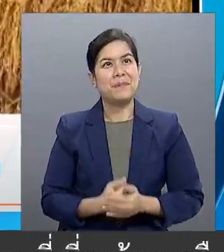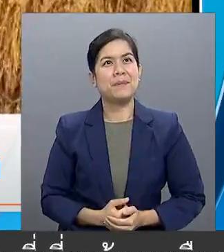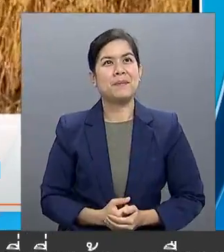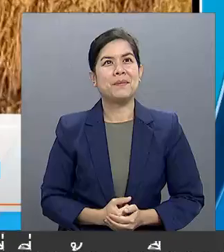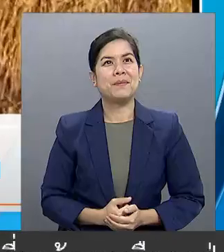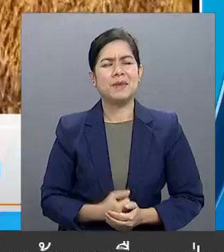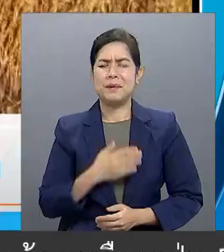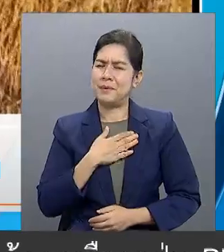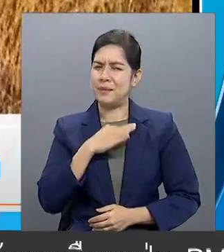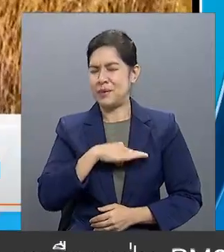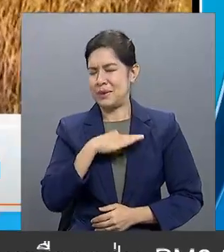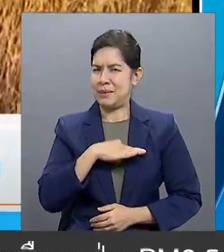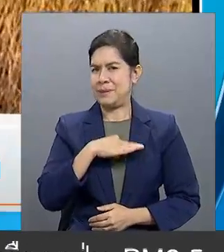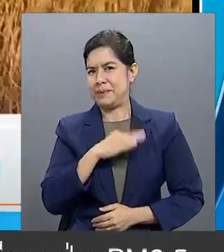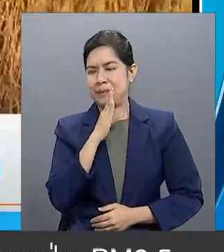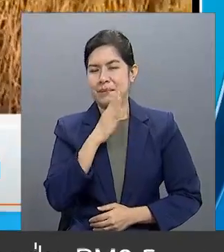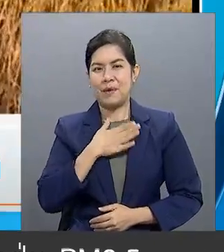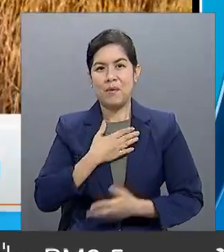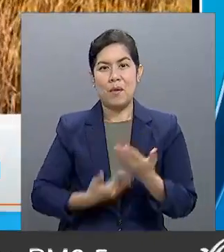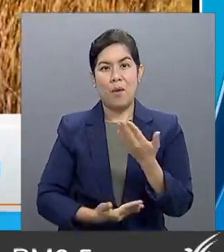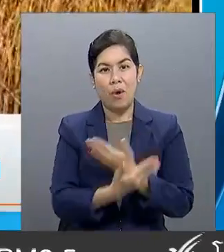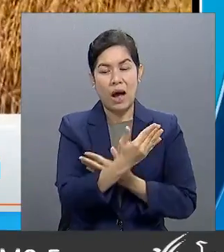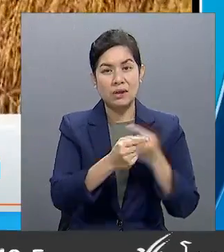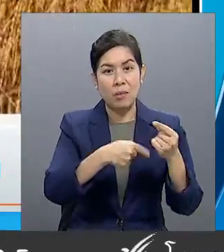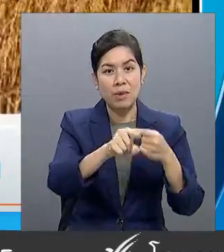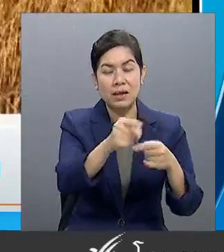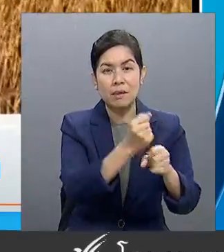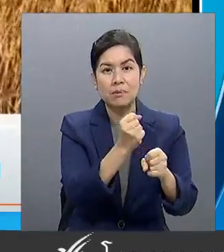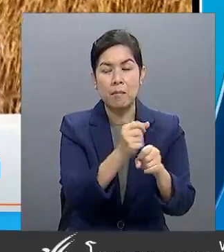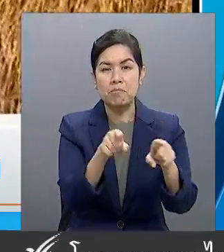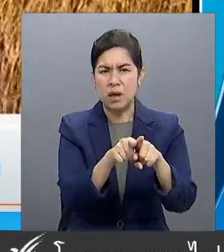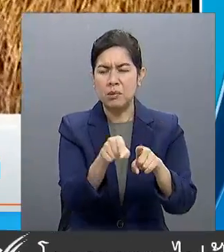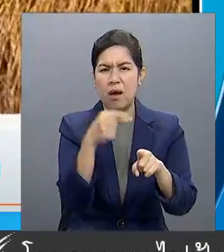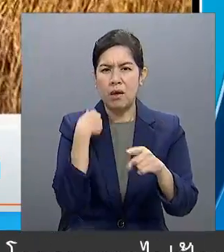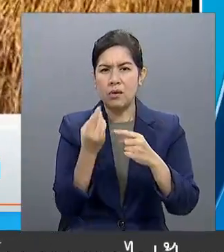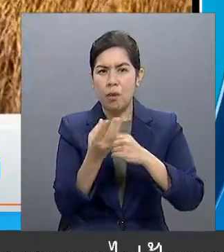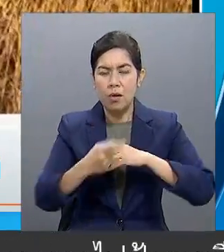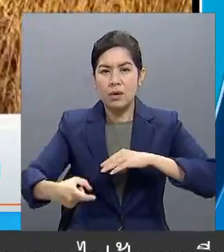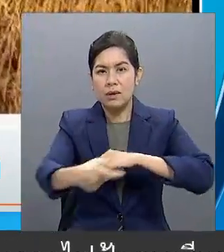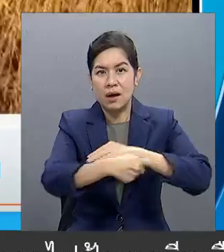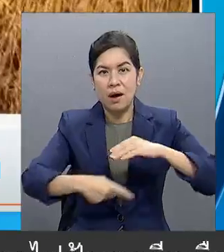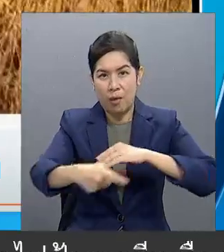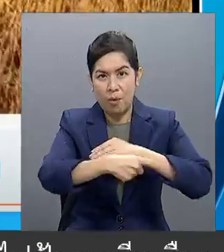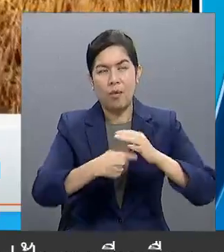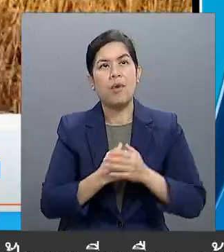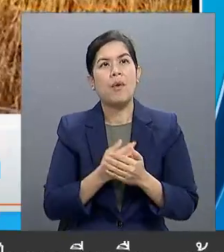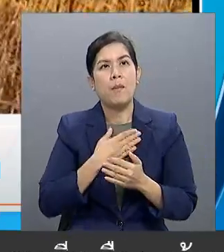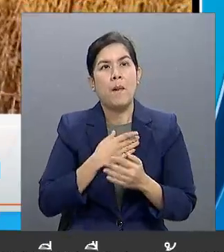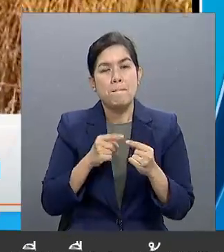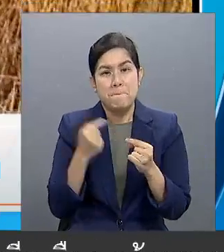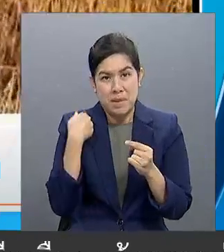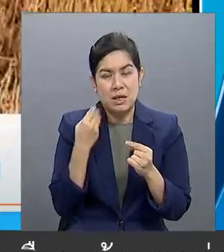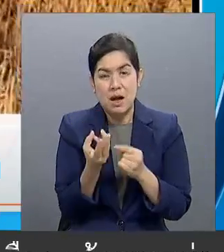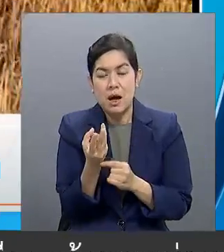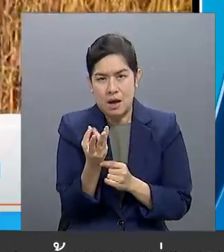ผมจะมีโอกาสไปทำอะไรอย่างนั้นหรือเปล่า ไปเกี่ยวข้าวเหรอครับ ใช่ผมเคยแต่ดำนายังไม่เคยลองเกี่ยวข้าวถ้ามีโอกา